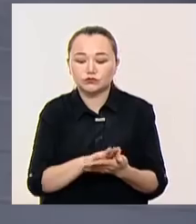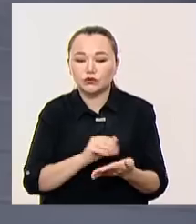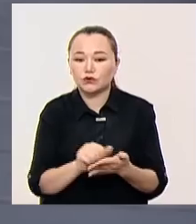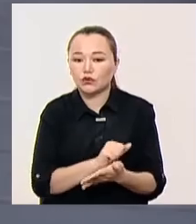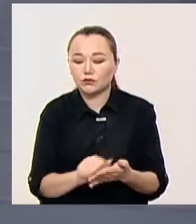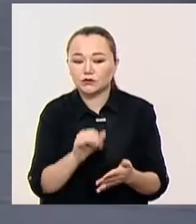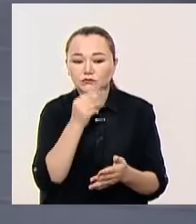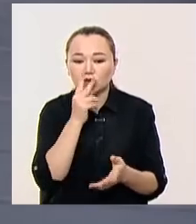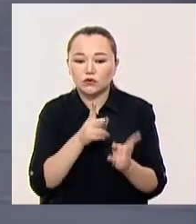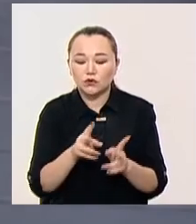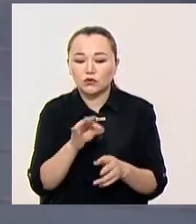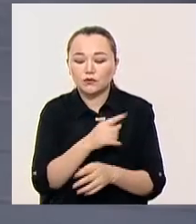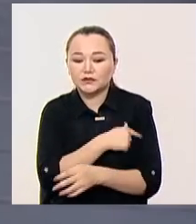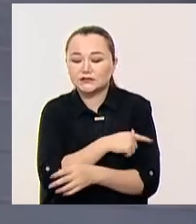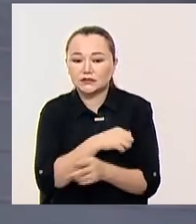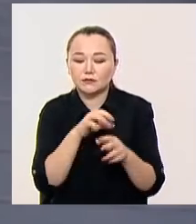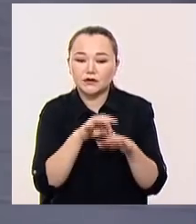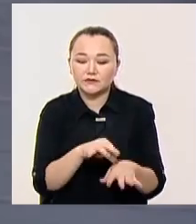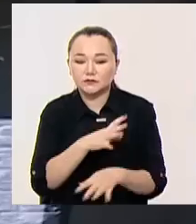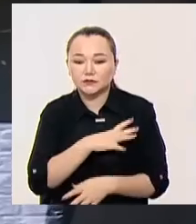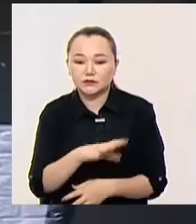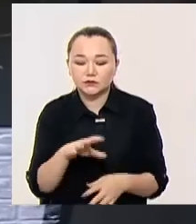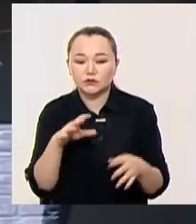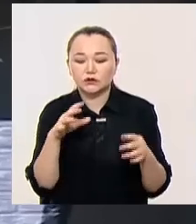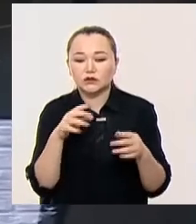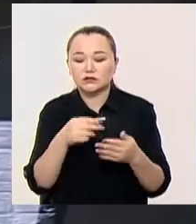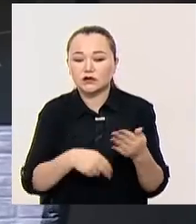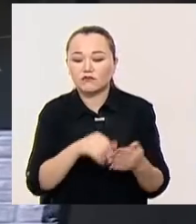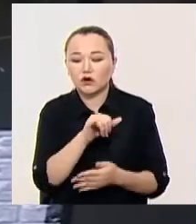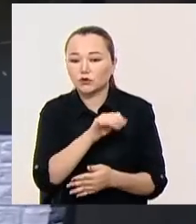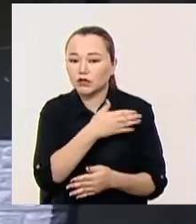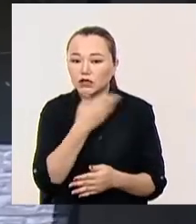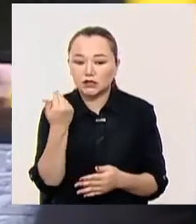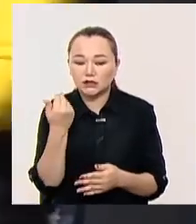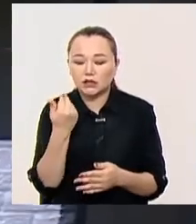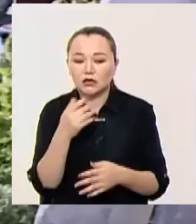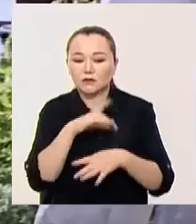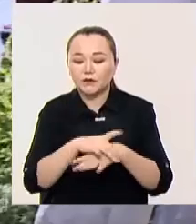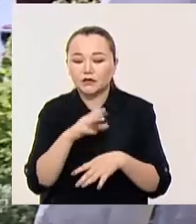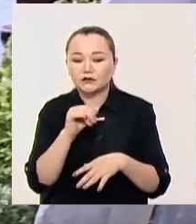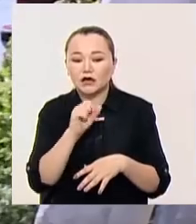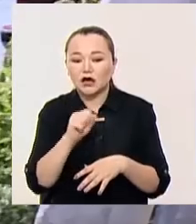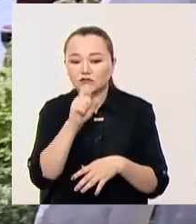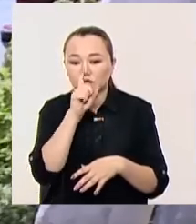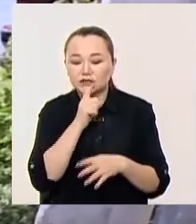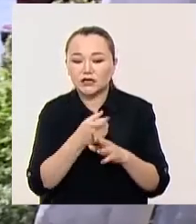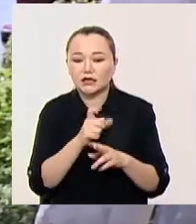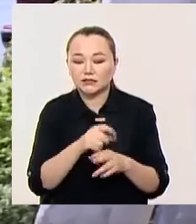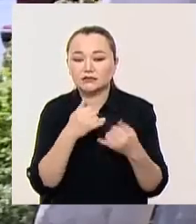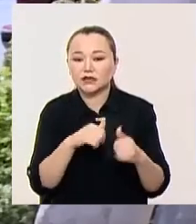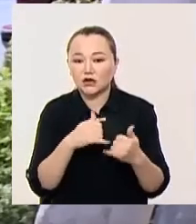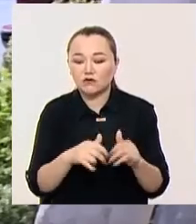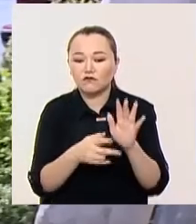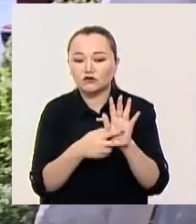менен аспаздардын медициналык тексерүүдөн өткөнү аныктамасы жоктугун аныктаган. Айта кету керек, тамыз айында гана дәл осы